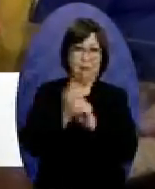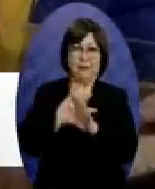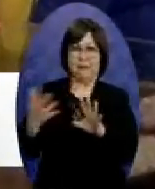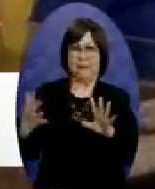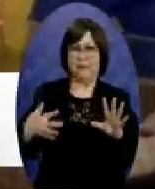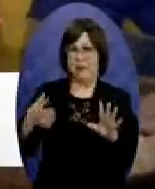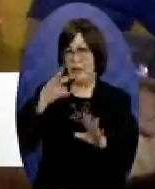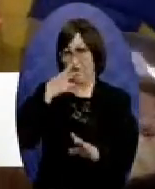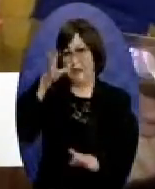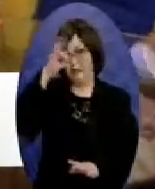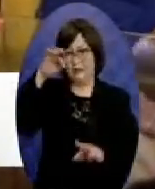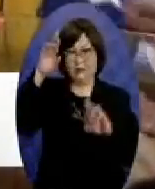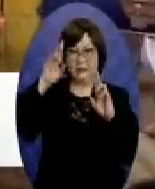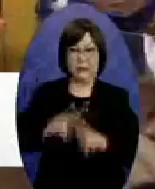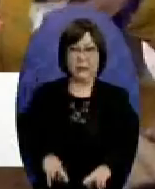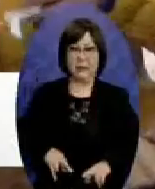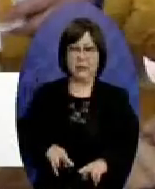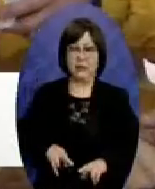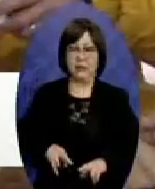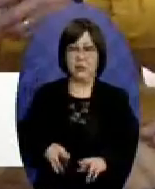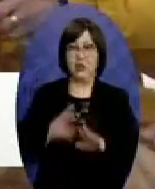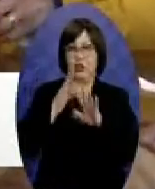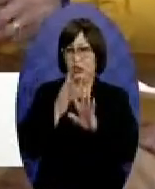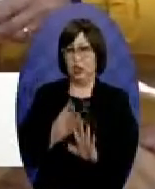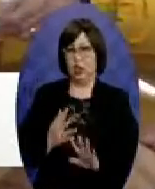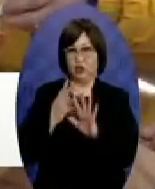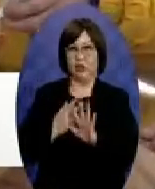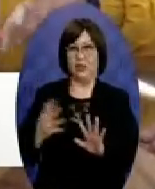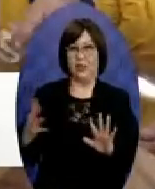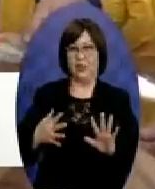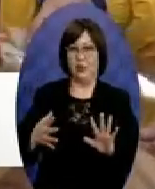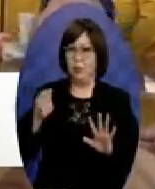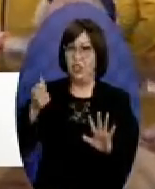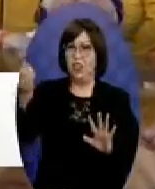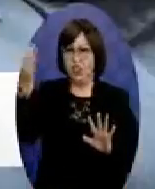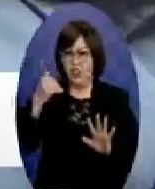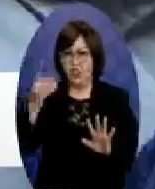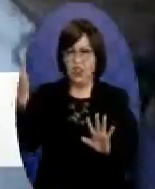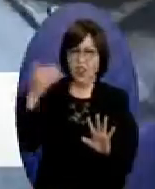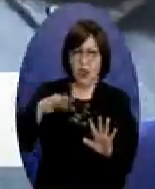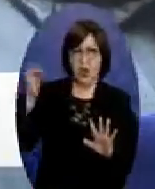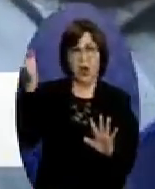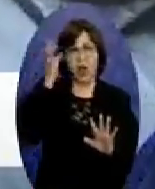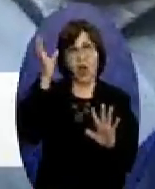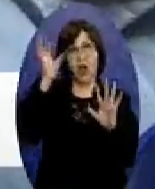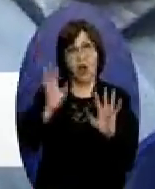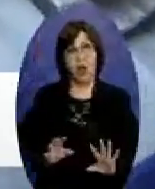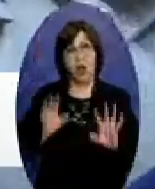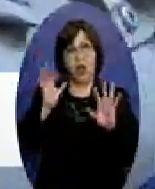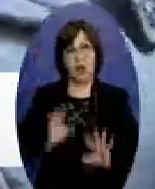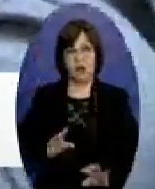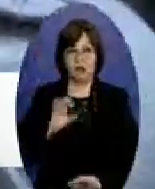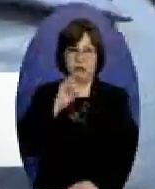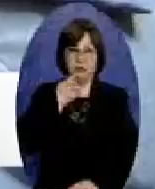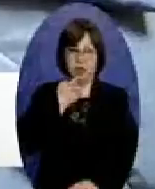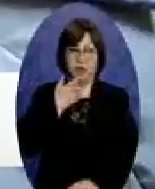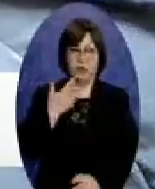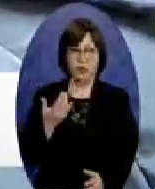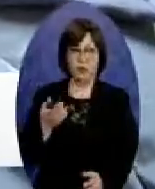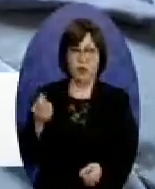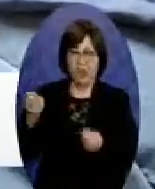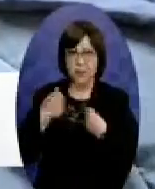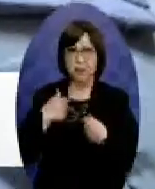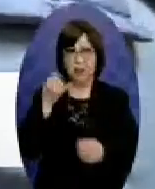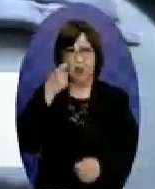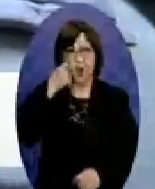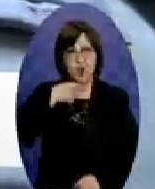Тэгээ энд байгаль зогсож байгаа олзод байна. Насныхаа их орсон ороог мэдхгүй болсо зогсож байна. Өнөөдөр ч ямар ч гэсэн ингэж байгаа нэг авах юм шиг байна. Зогсоод